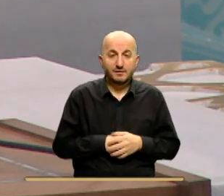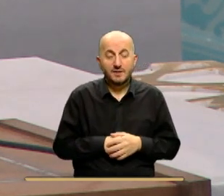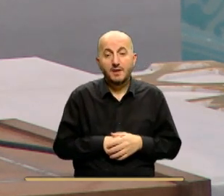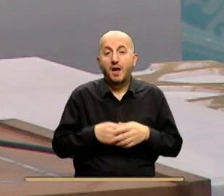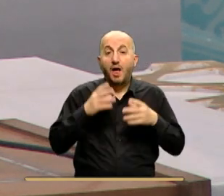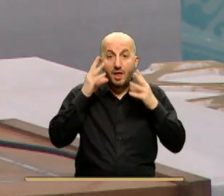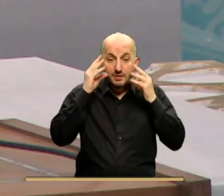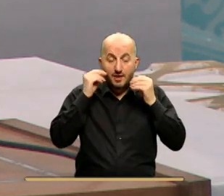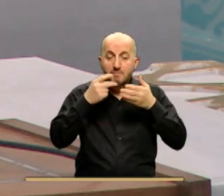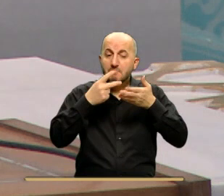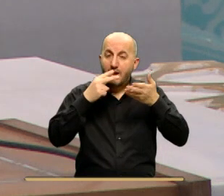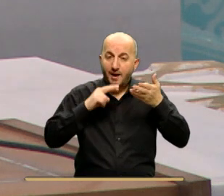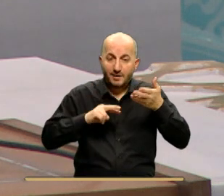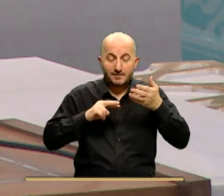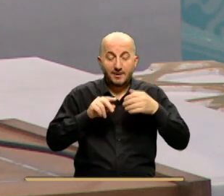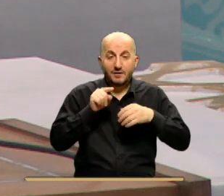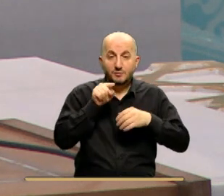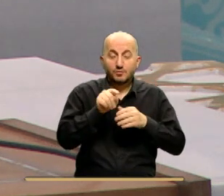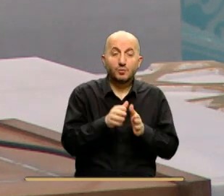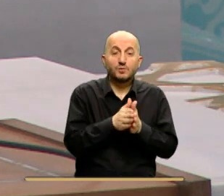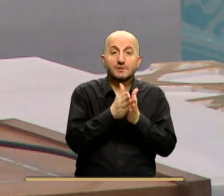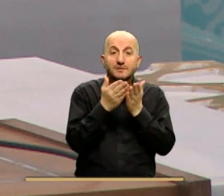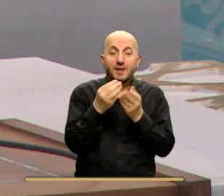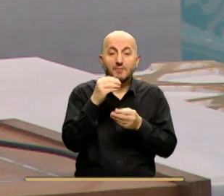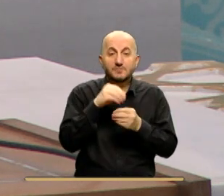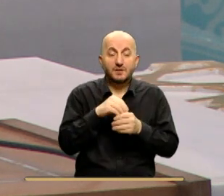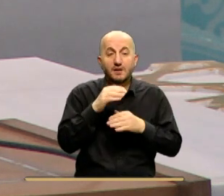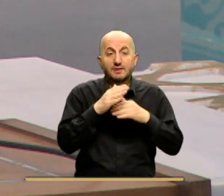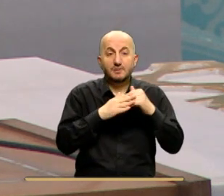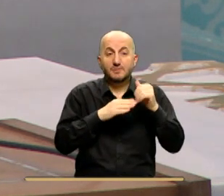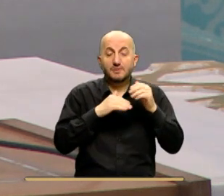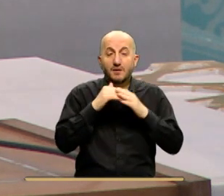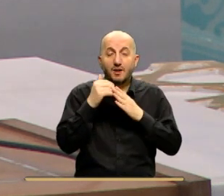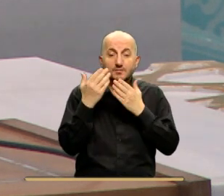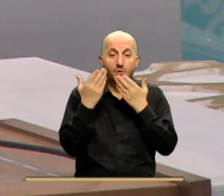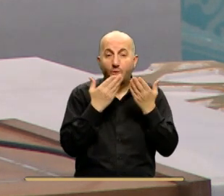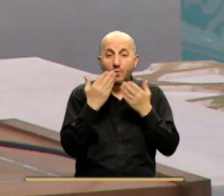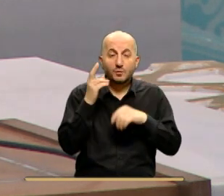Mealen bu kitapta İbrahim'i de okuyup an.